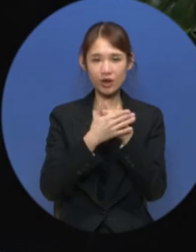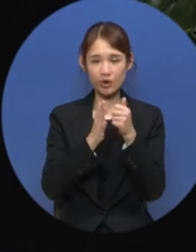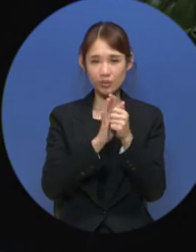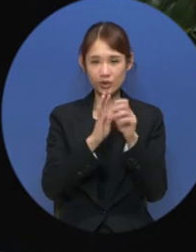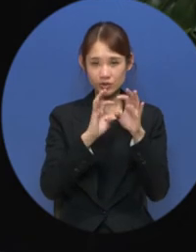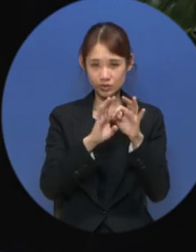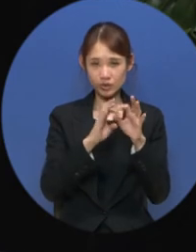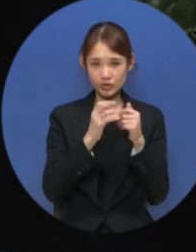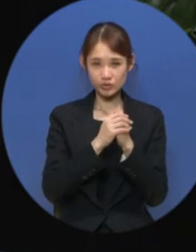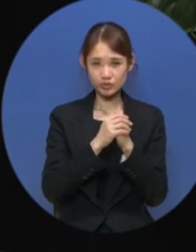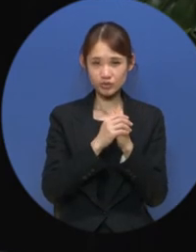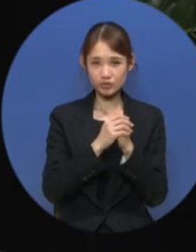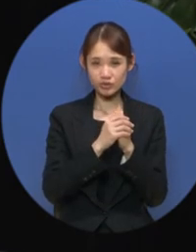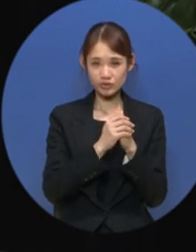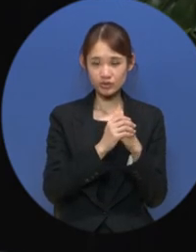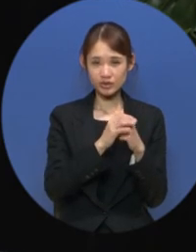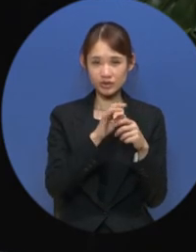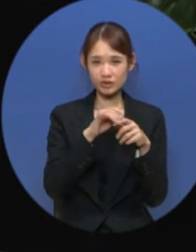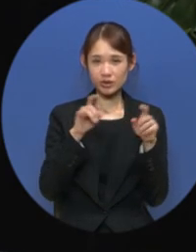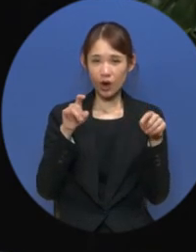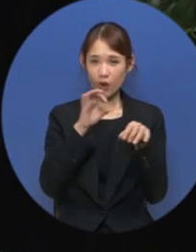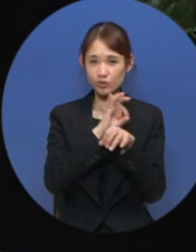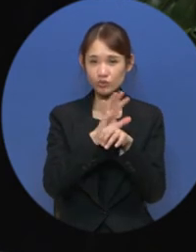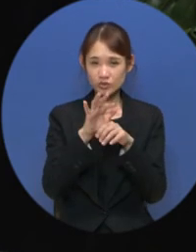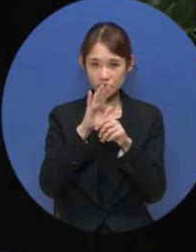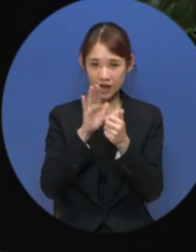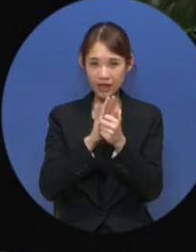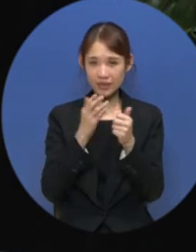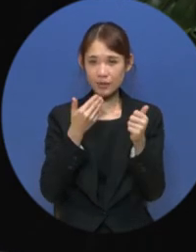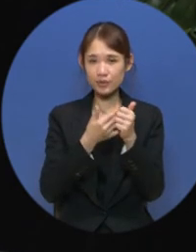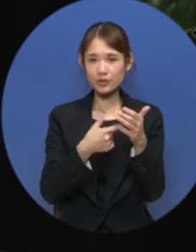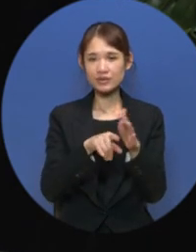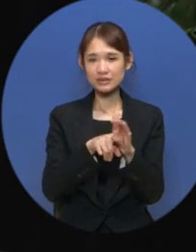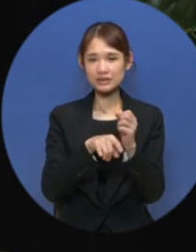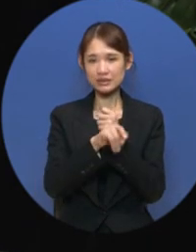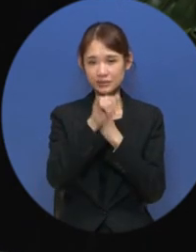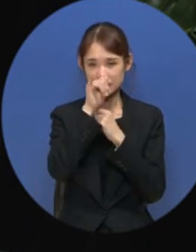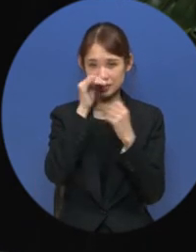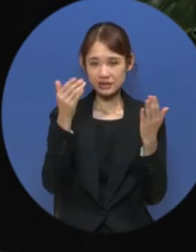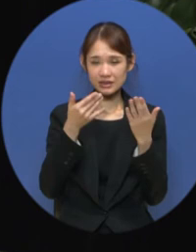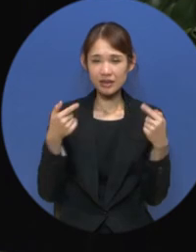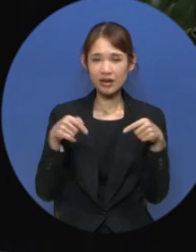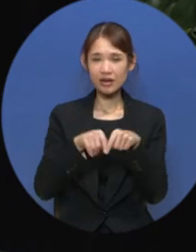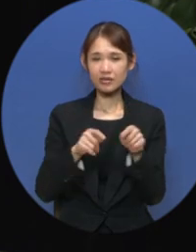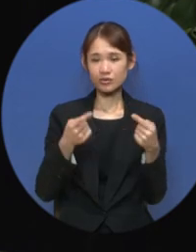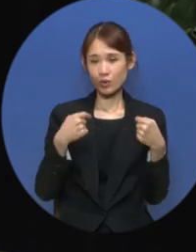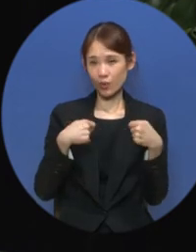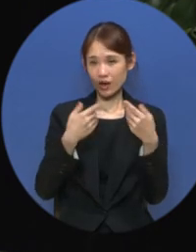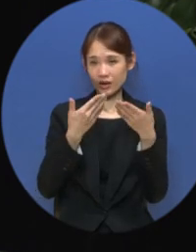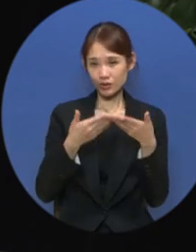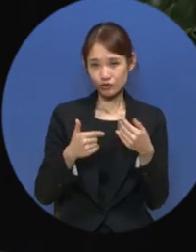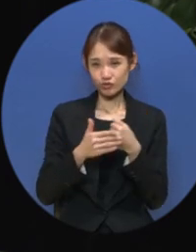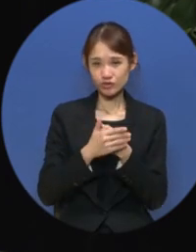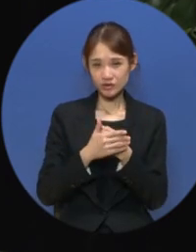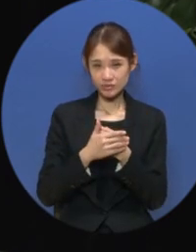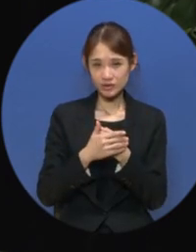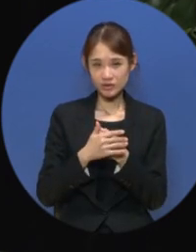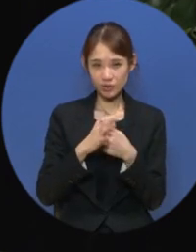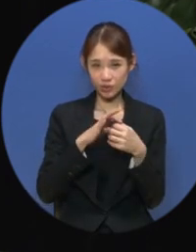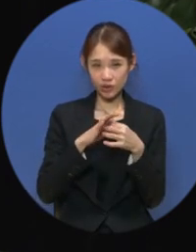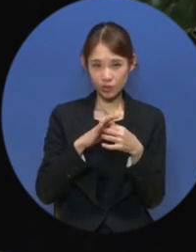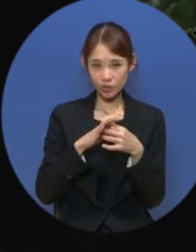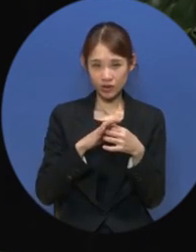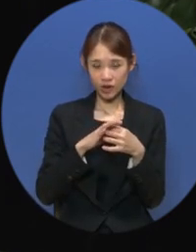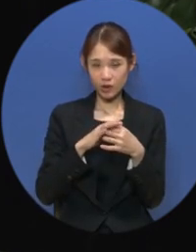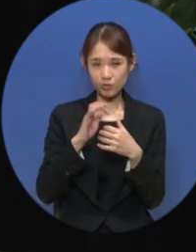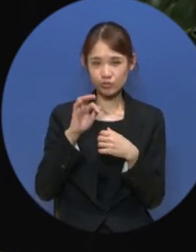해서 그 양쪽의 구매 고객들에게 좀 혜택을 드릴 수 있는 그런 좀 의미 있는 일에 동참을 해주셔서